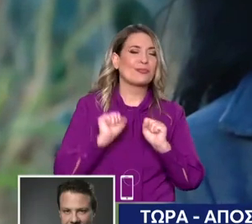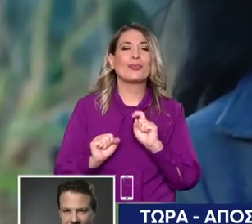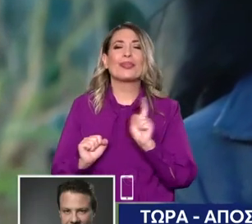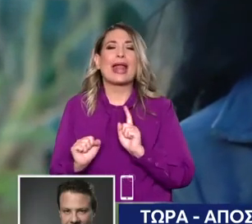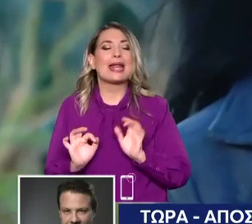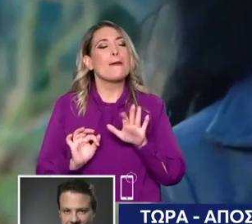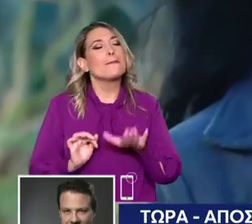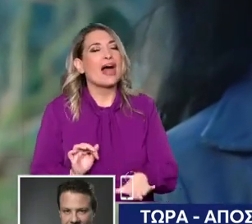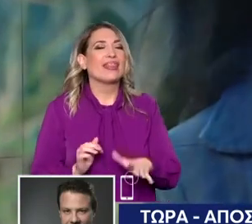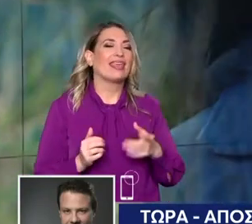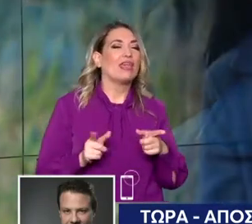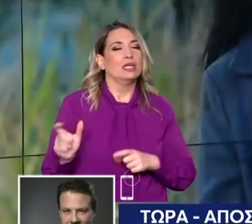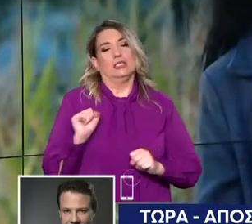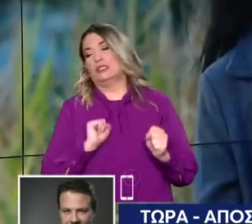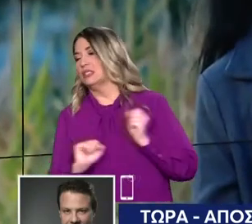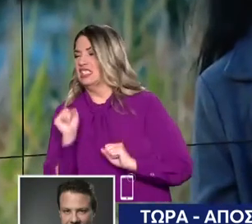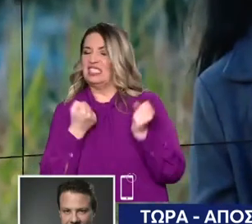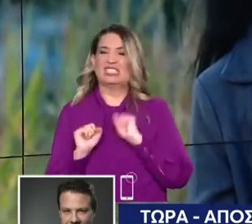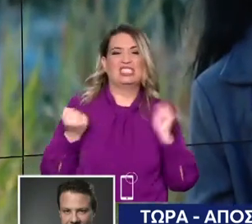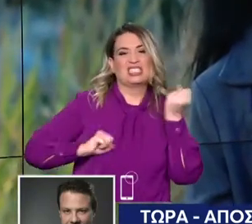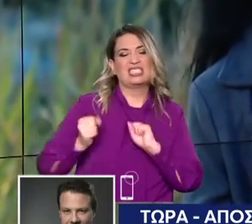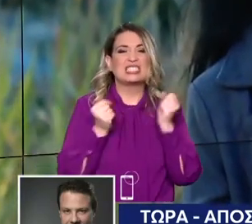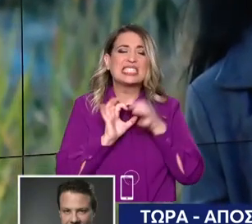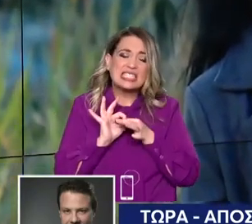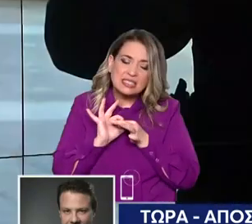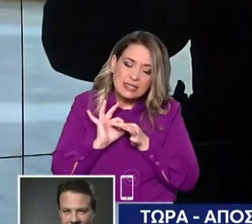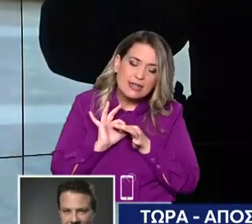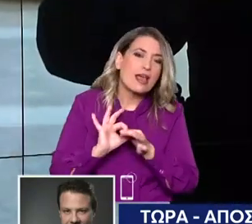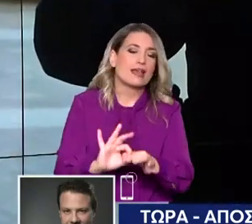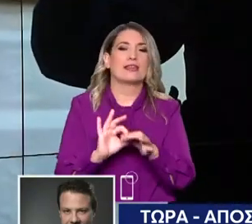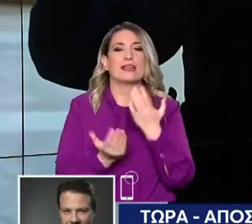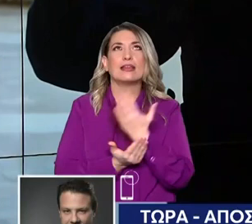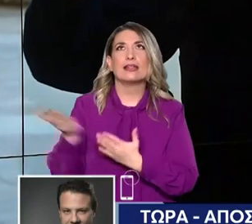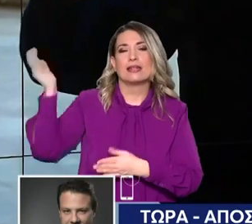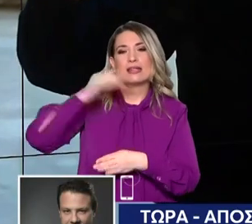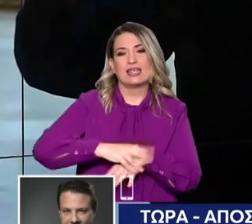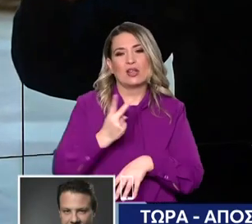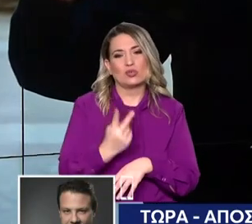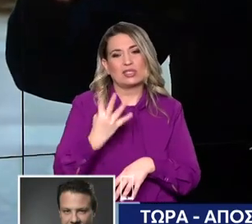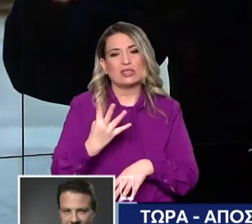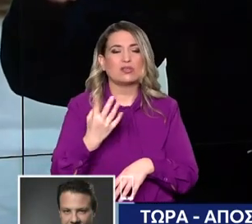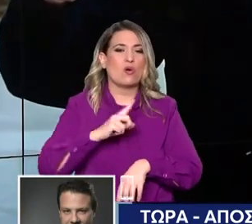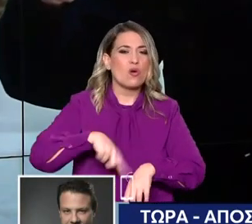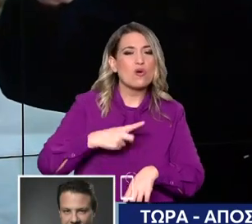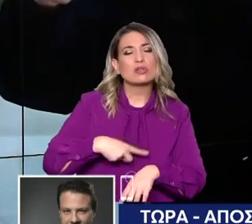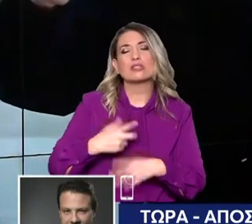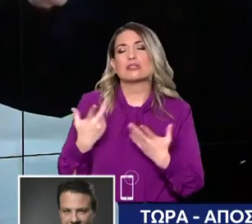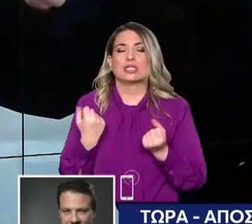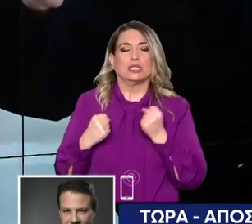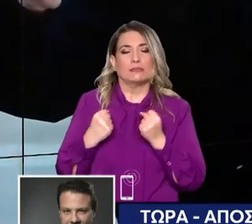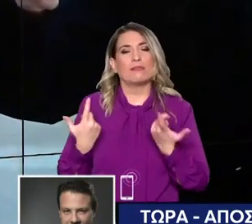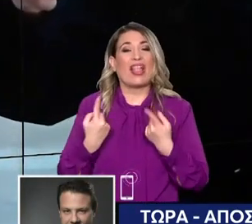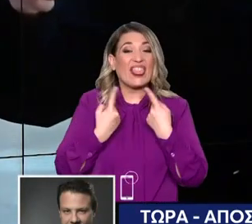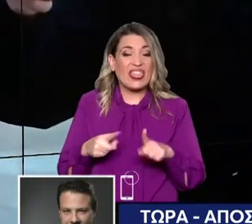φυσιολογικό παιδί η θεία είναι συνεχώς 24 ρ στο 24 απάνω της το παιδί